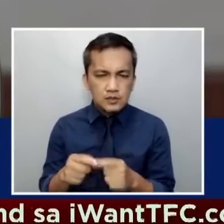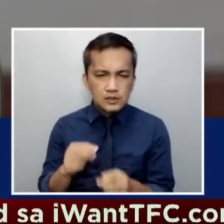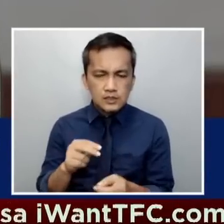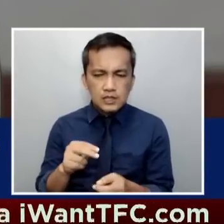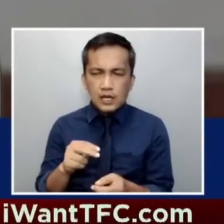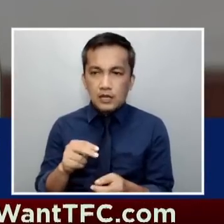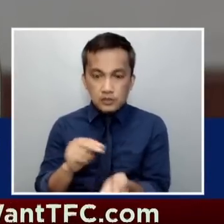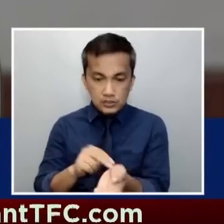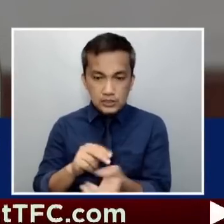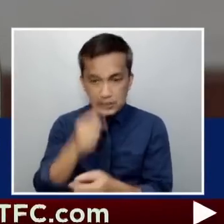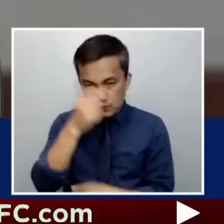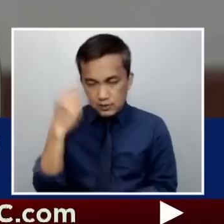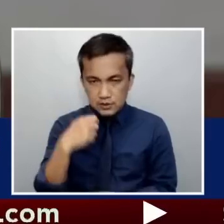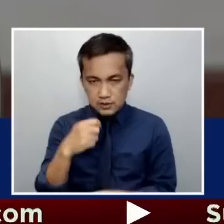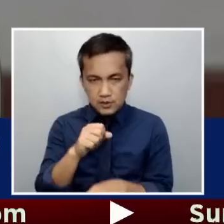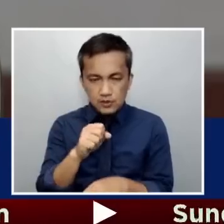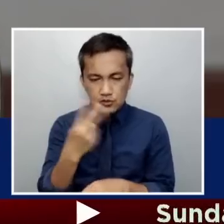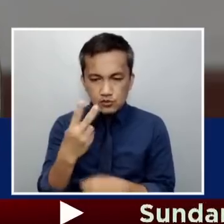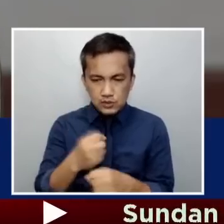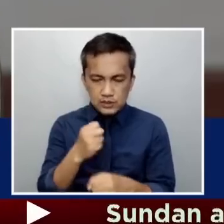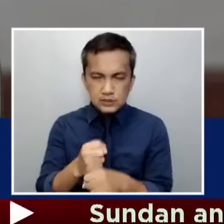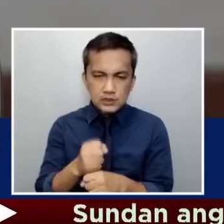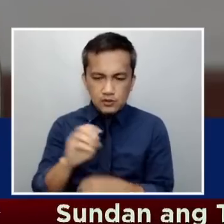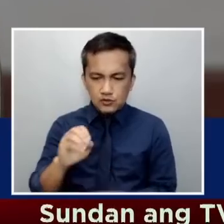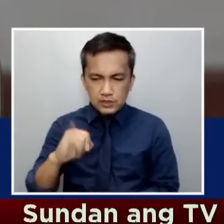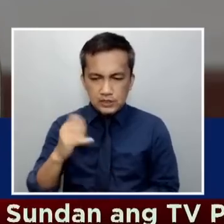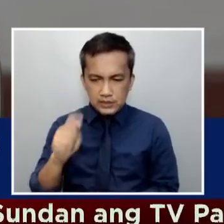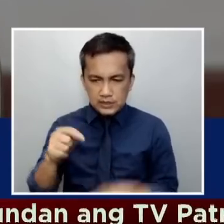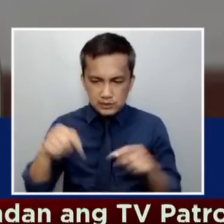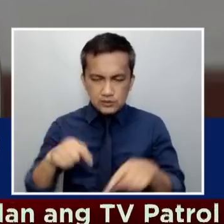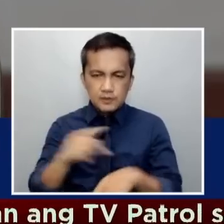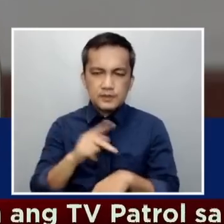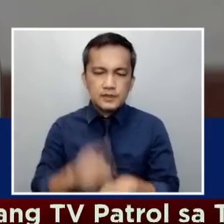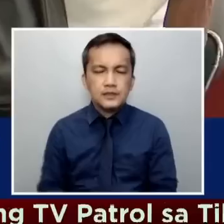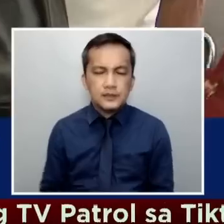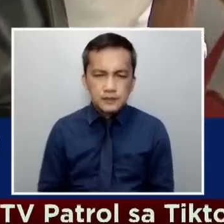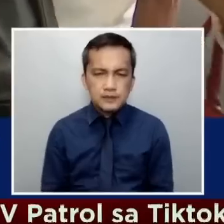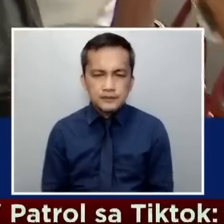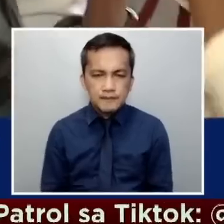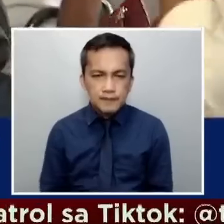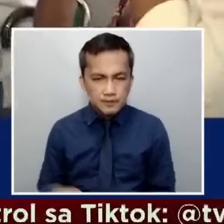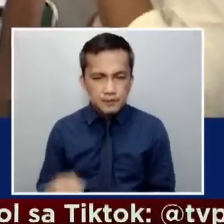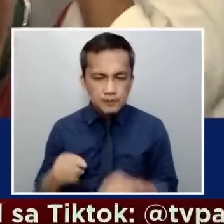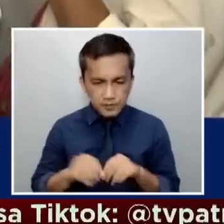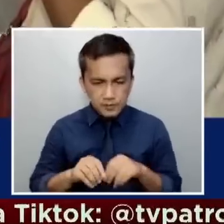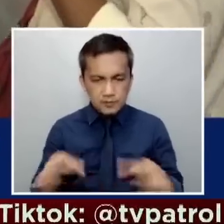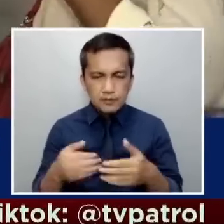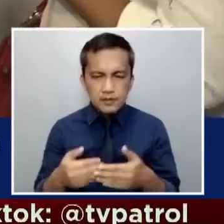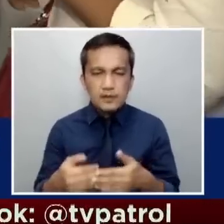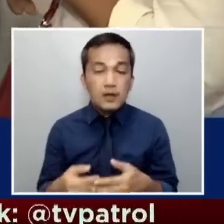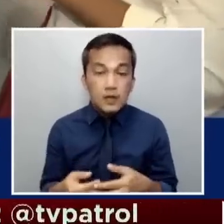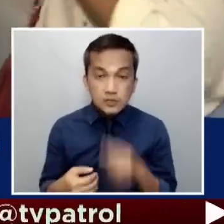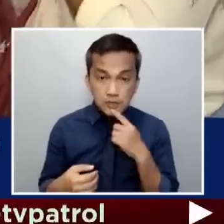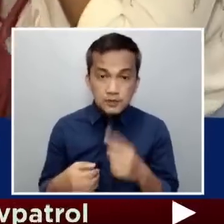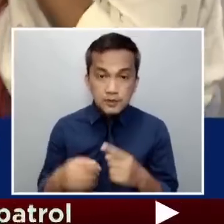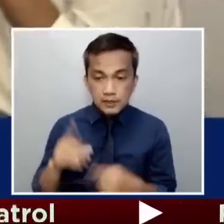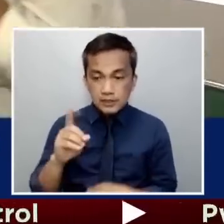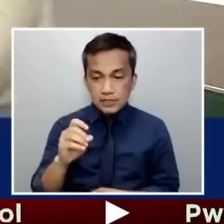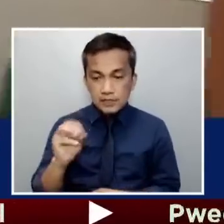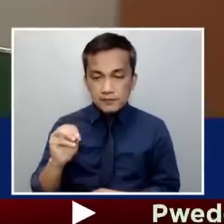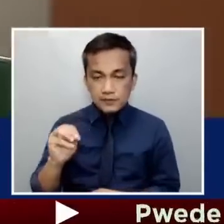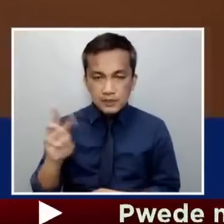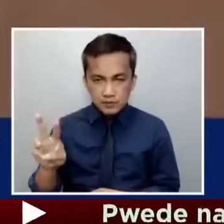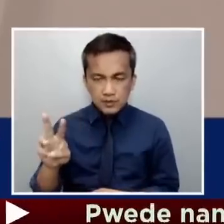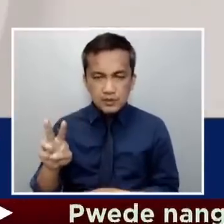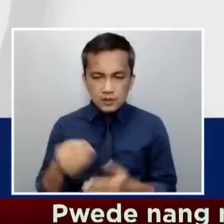they're doing the internship here in the country before they get deployed. Ayon sa Department of Migrant Workers, nauna